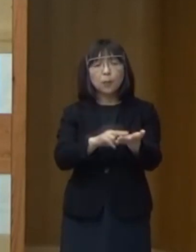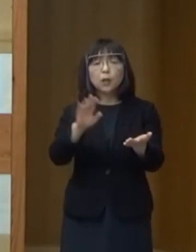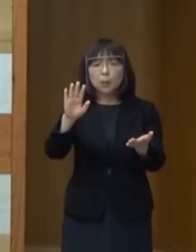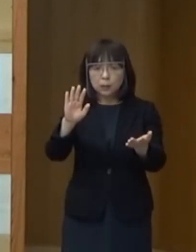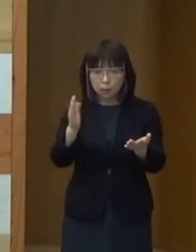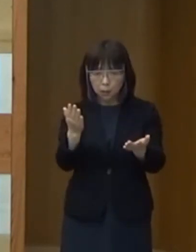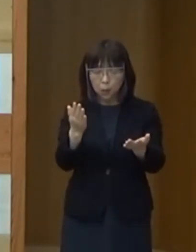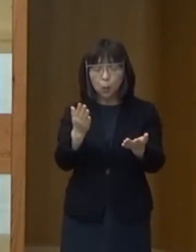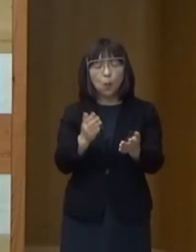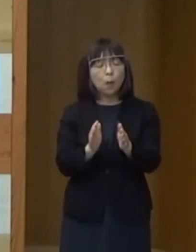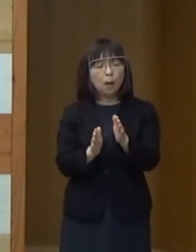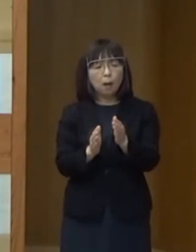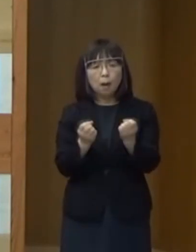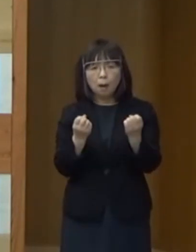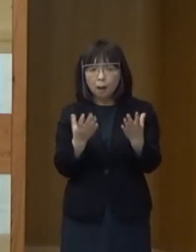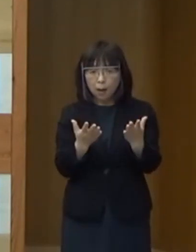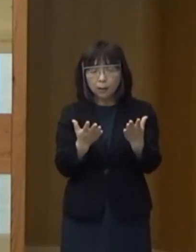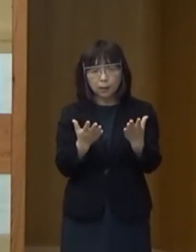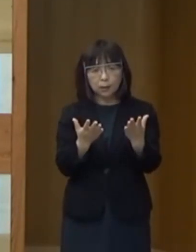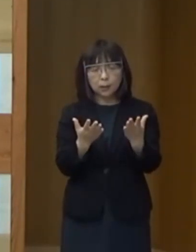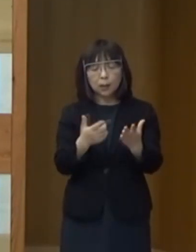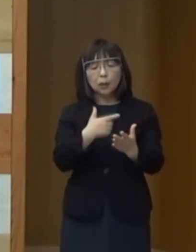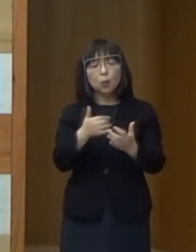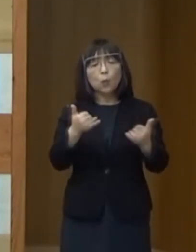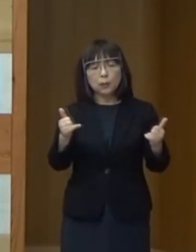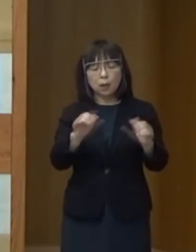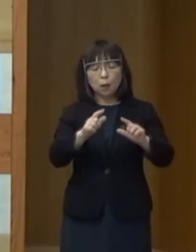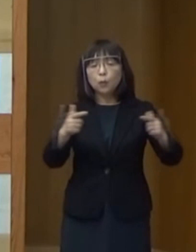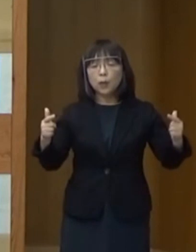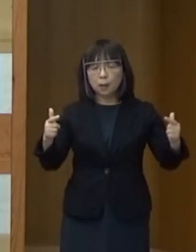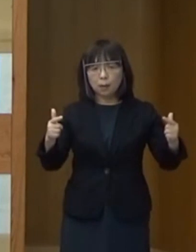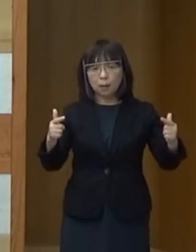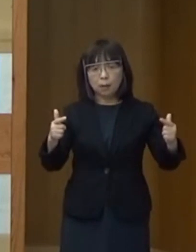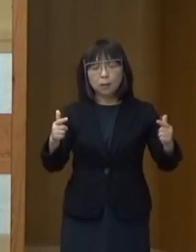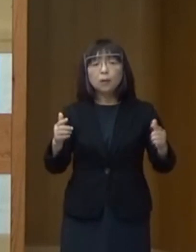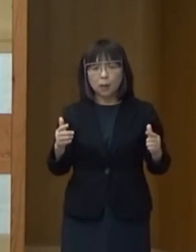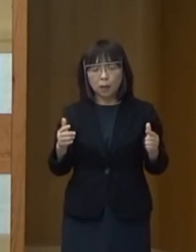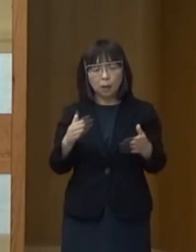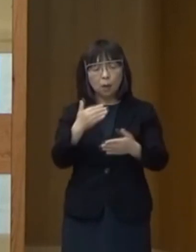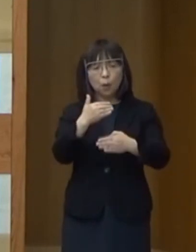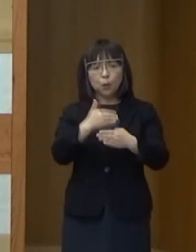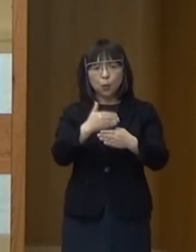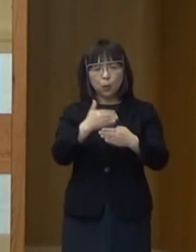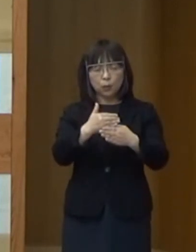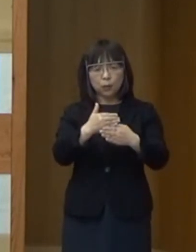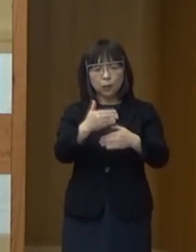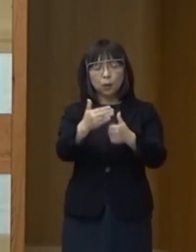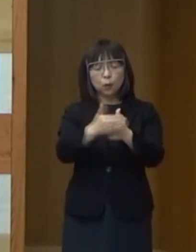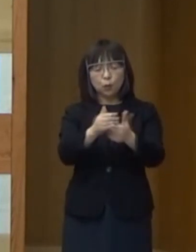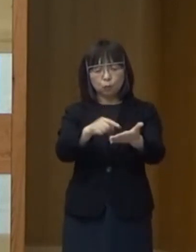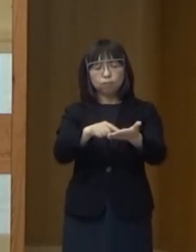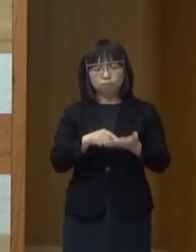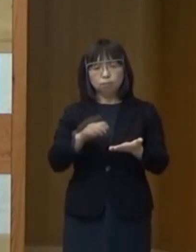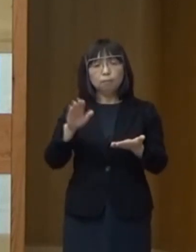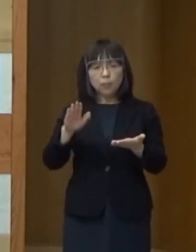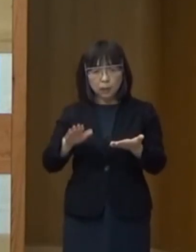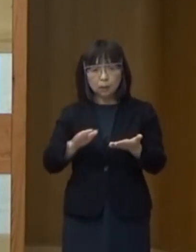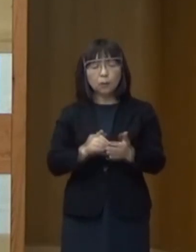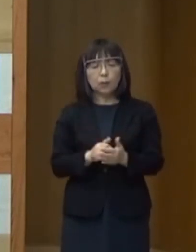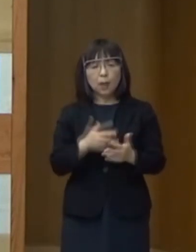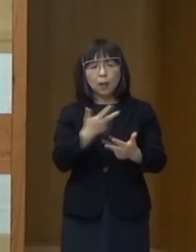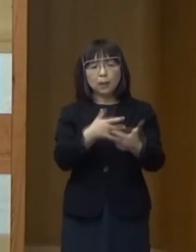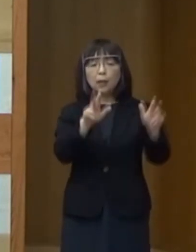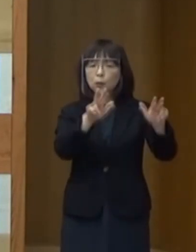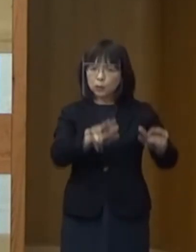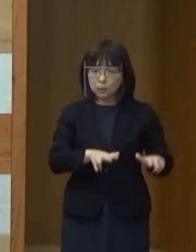りましたが、新たな接種希望者の増加などにより道に協力要請がありました。北